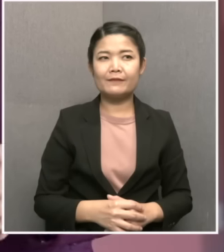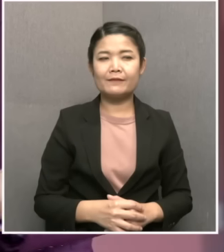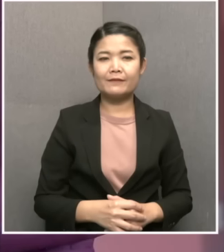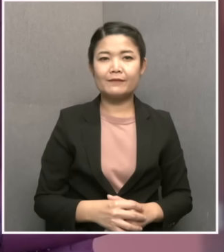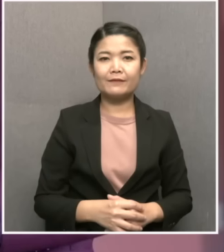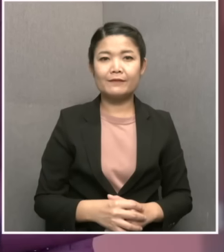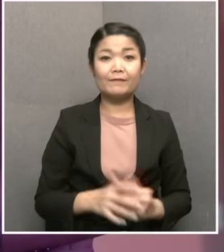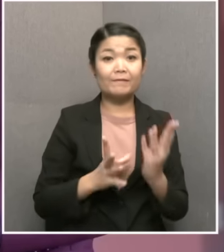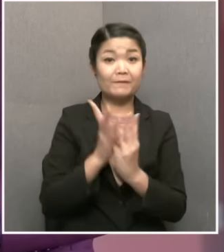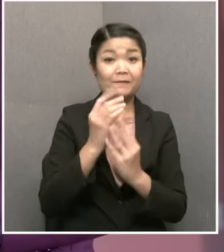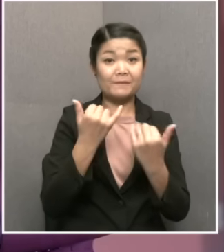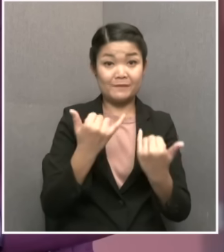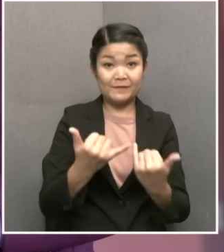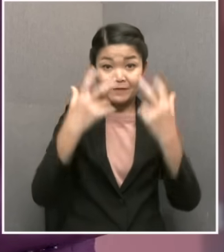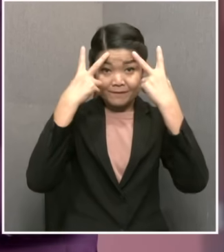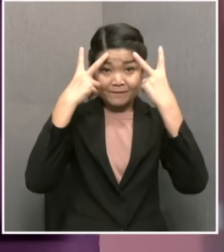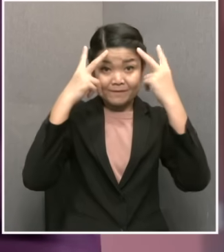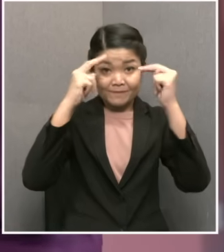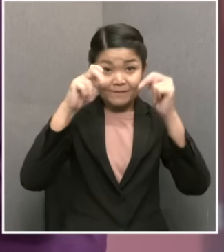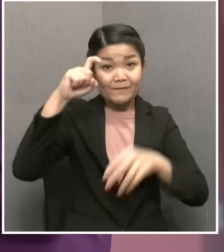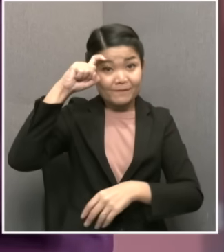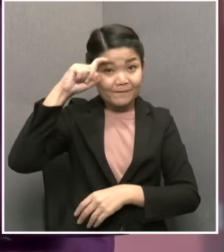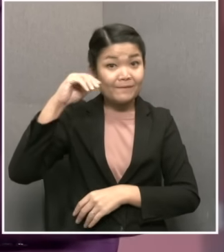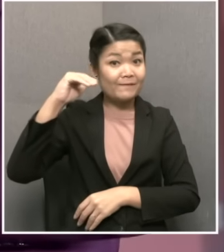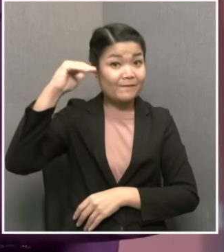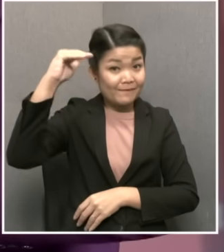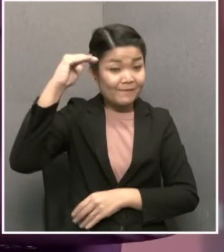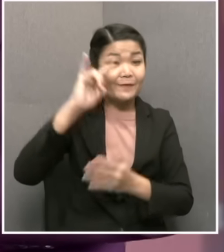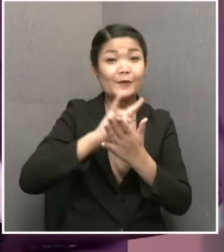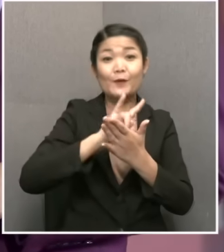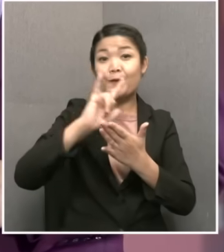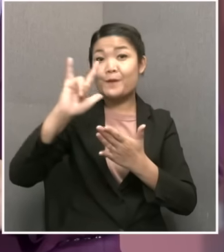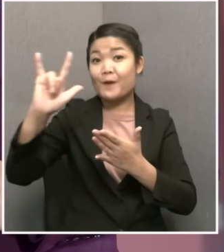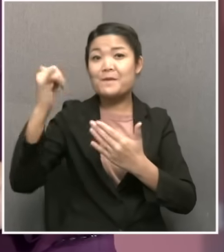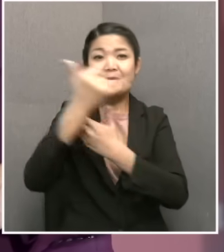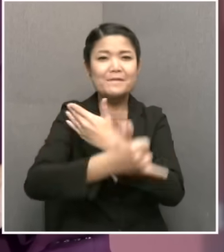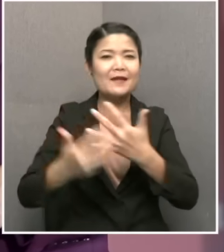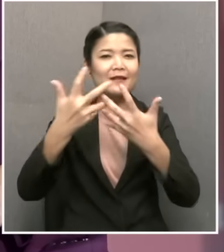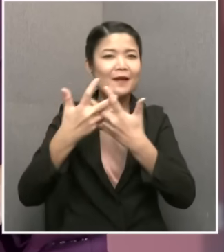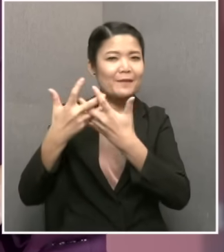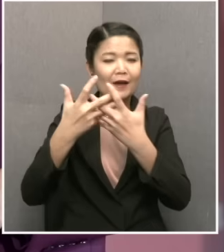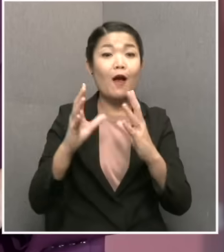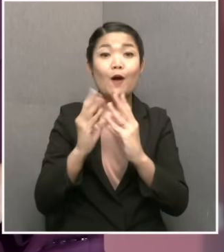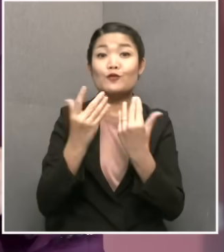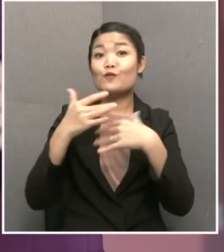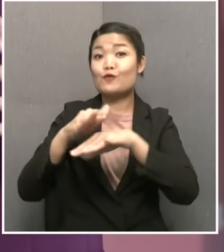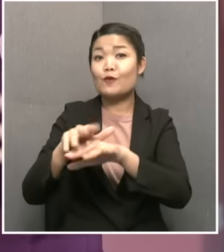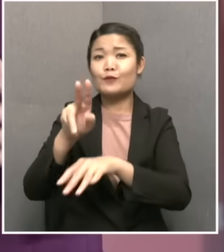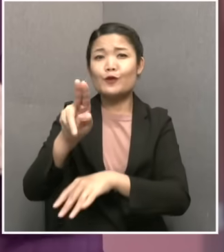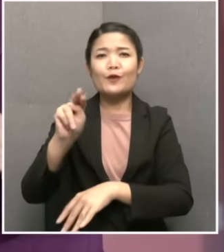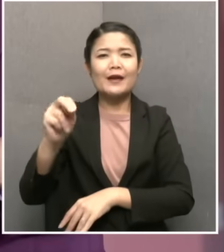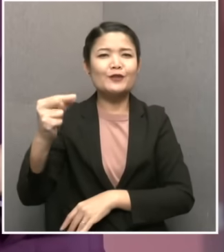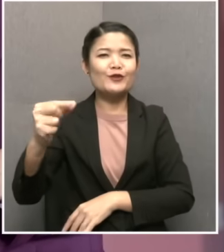ในสัปดาห์นี้นายกของไทยนายเศรษฐาทวีสินเดินทางไปที่สหรัฐเพื่อร่วมประชุม UNGA การประชุ